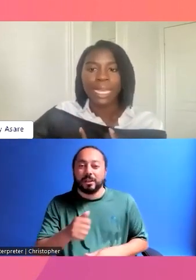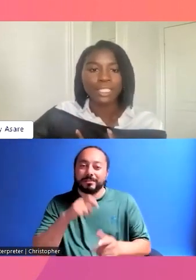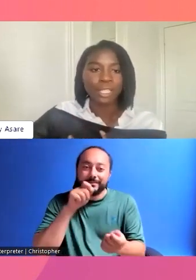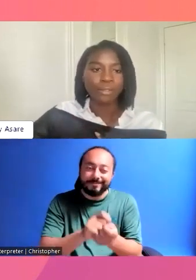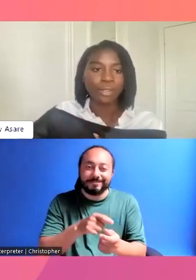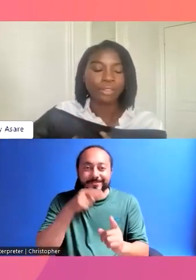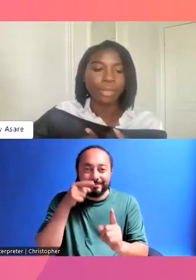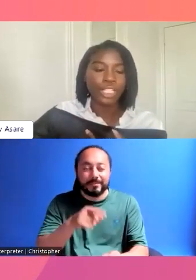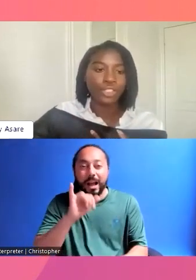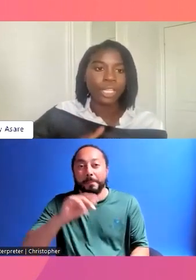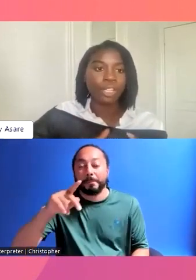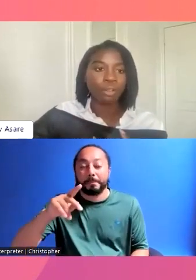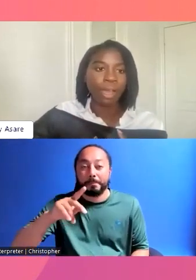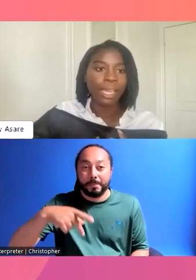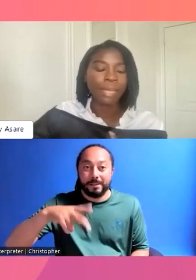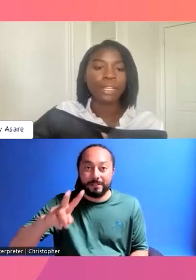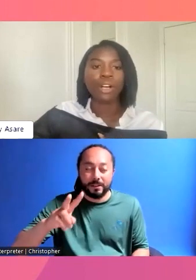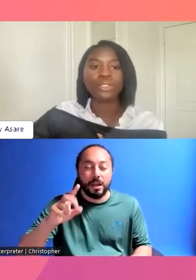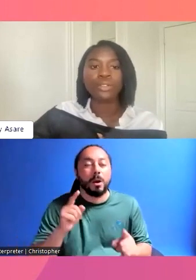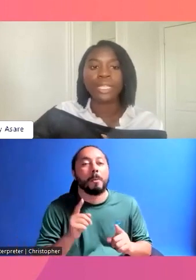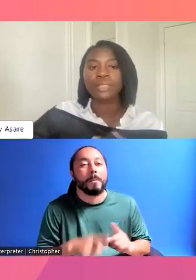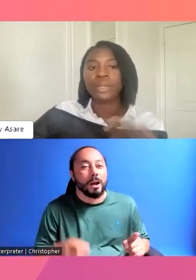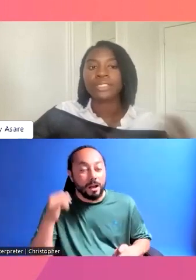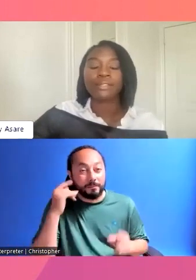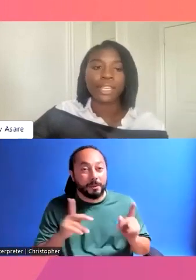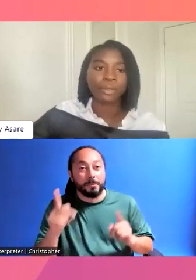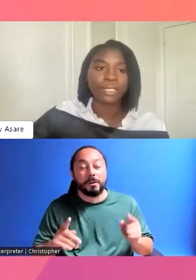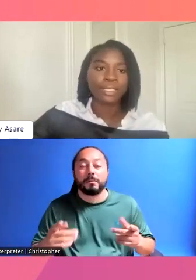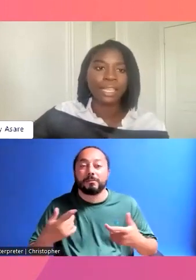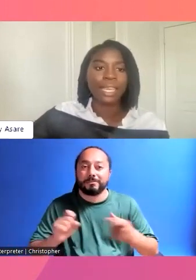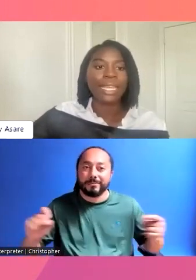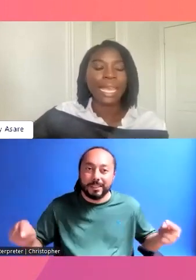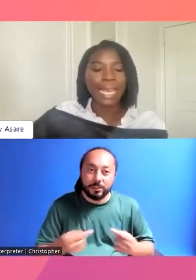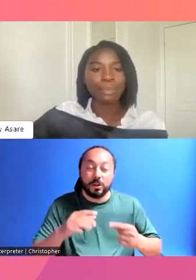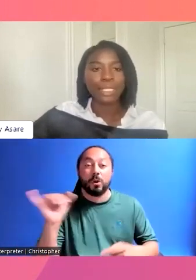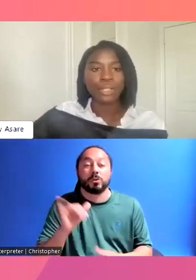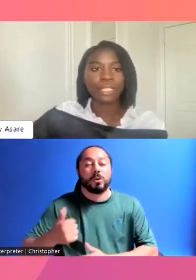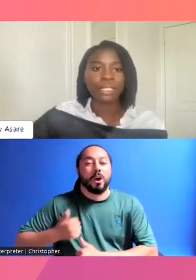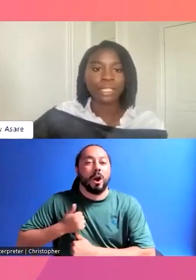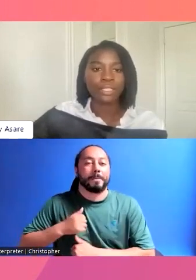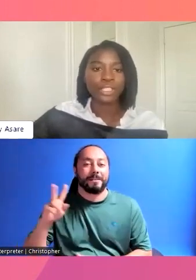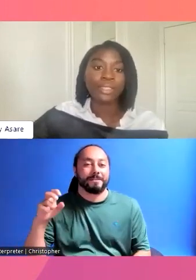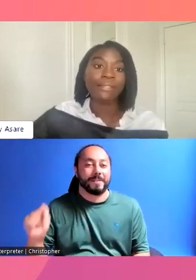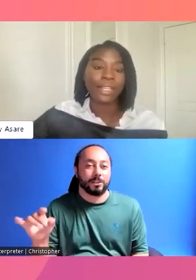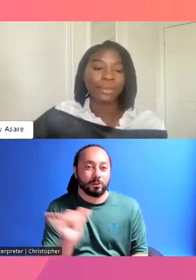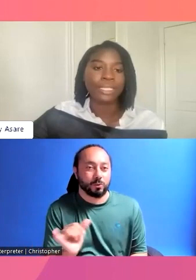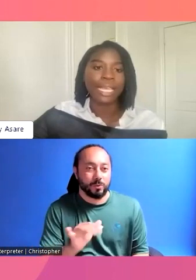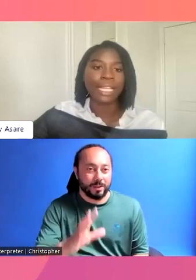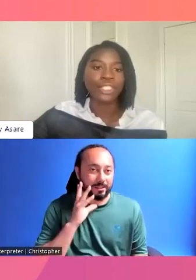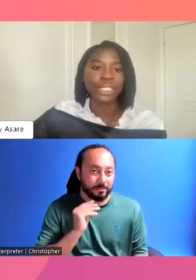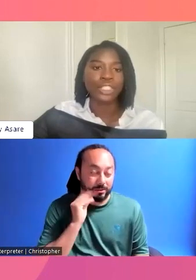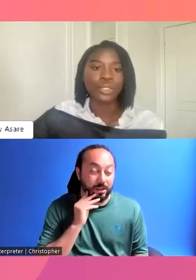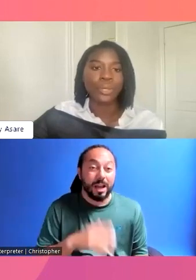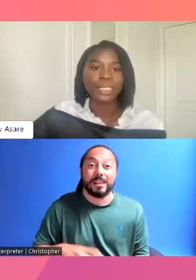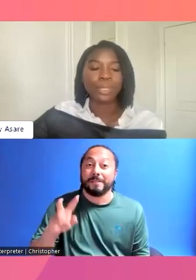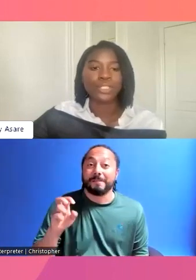cérébraux. Mais ce n'était pas, comme je l'ai dit, un contexte uniquement de violence conjugale, mais de criminalité, de